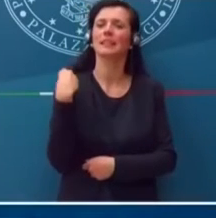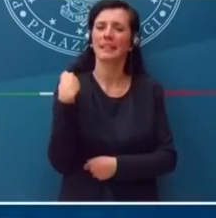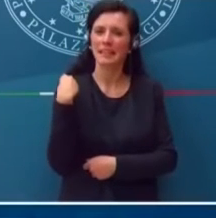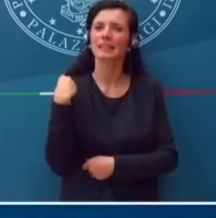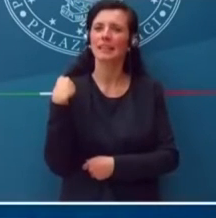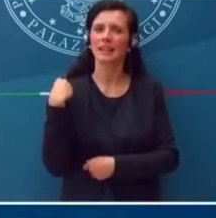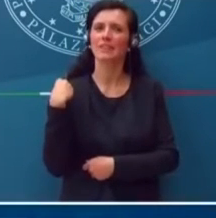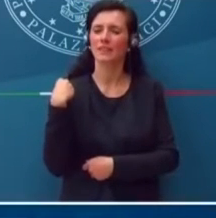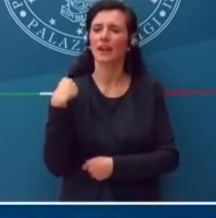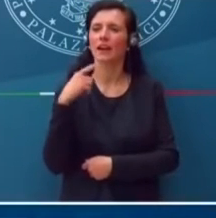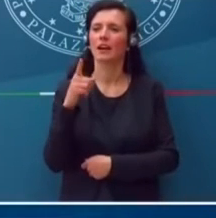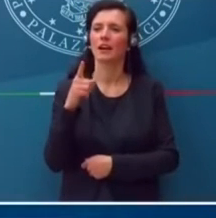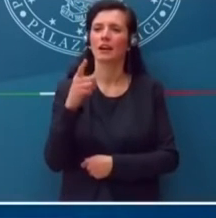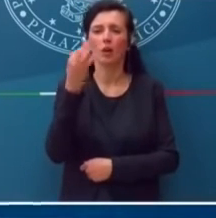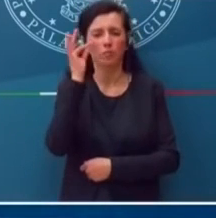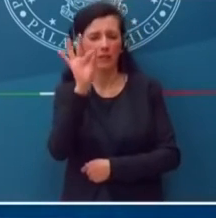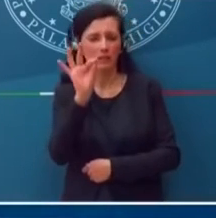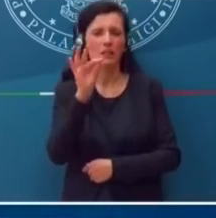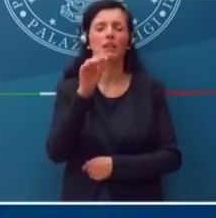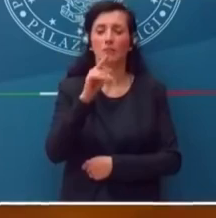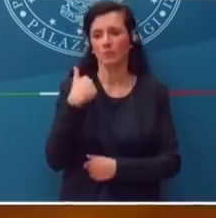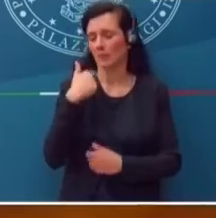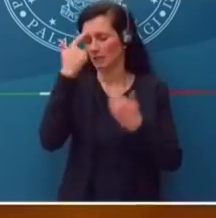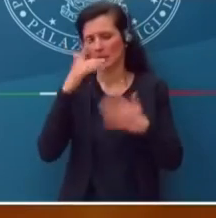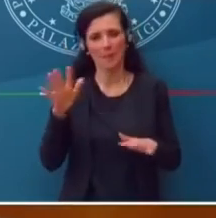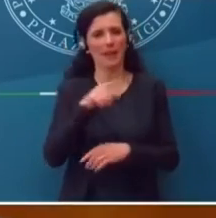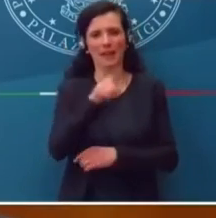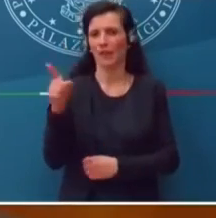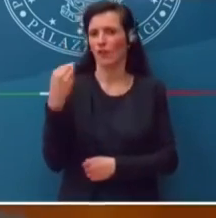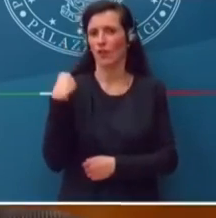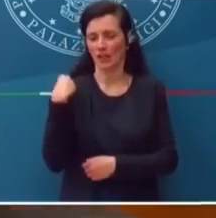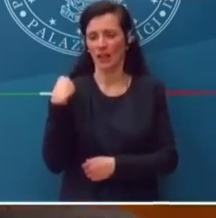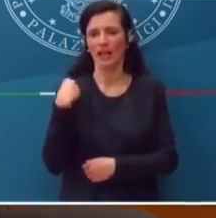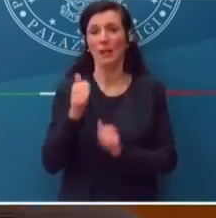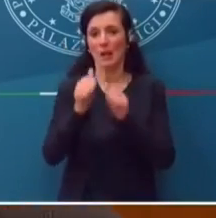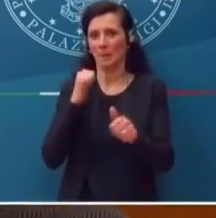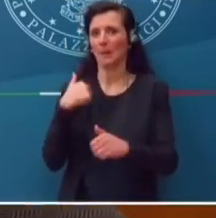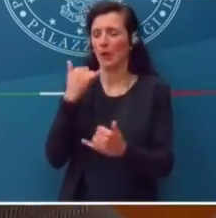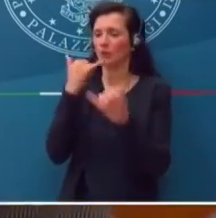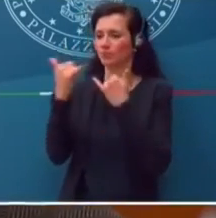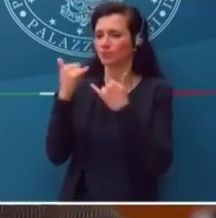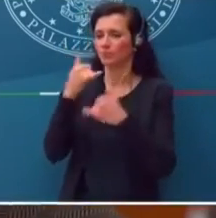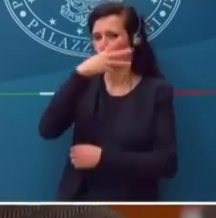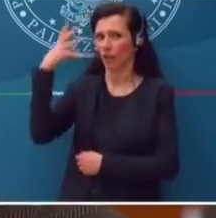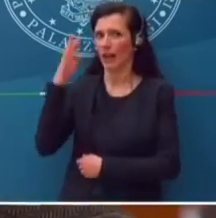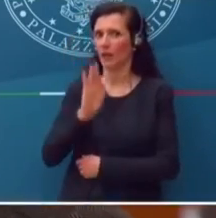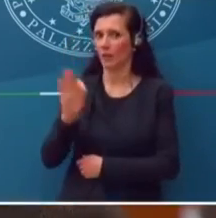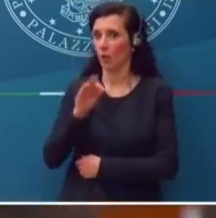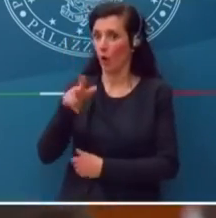sull'obiettivo delle 500. Io, siccome sapevo che mi chiedevate questo, prima di venire qua ho telefonato al generale Figliuolo e gli ho chiesto: me lo conferma?